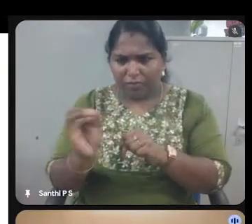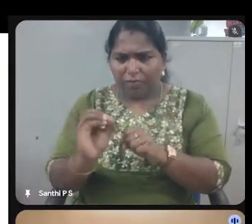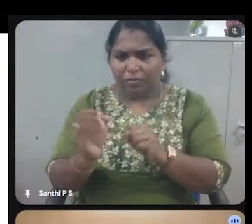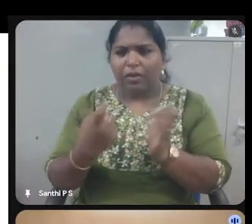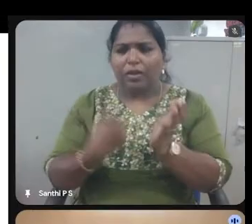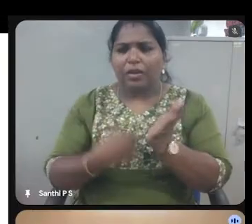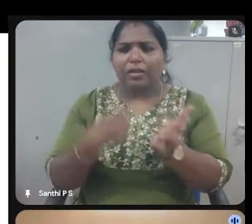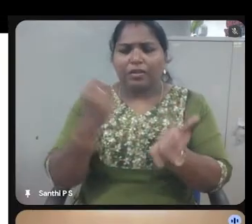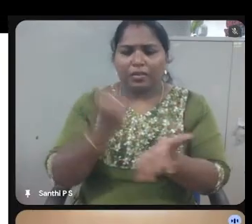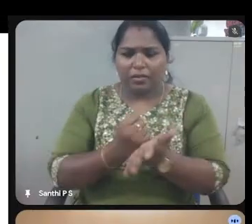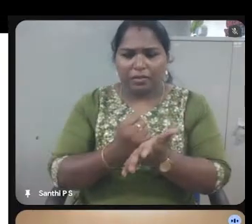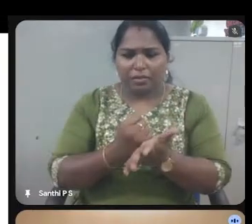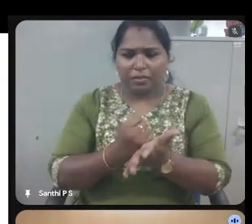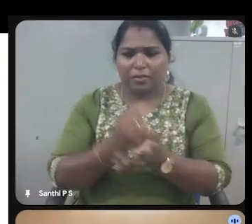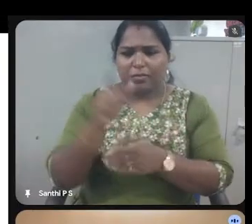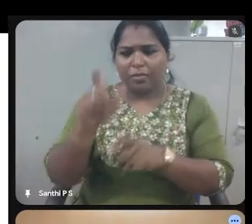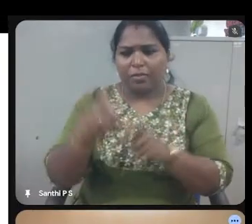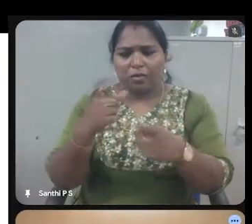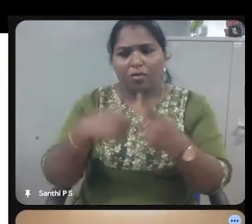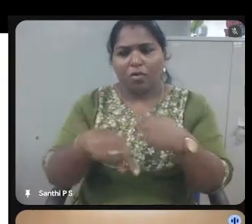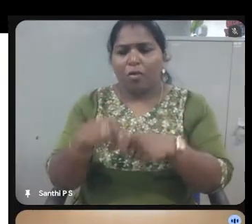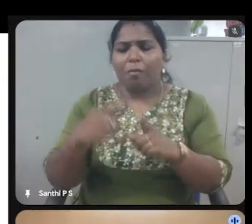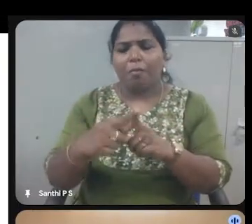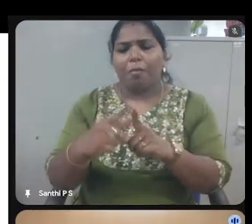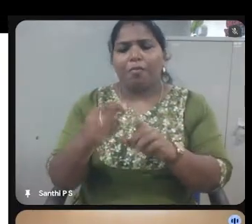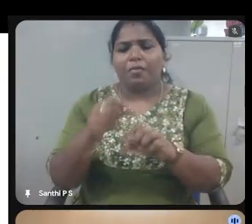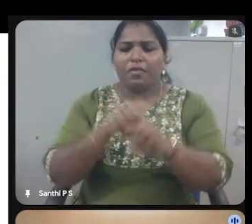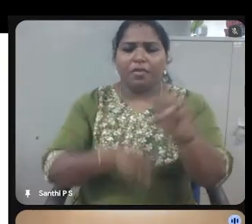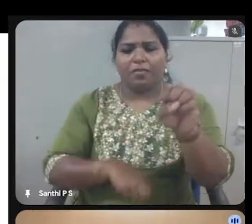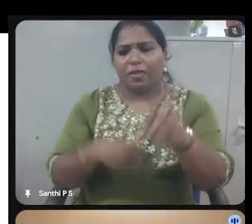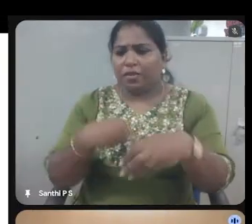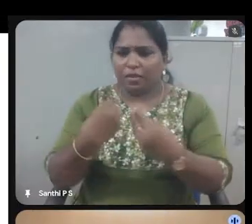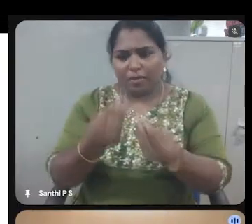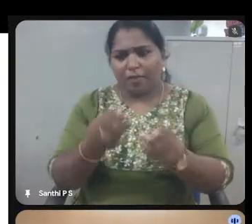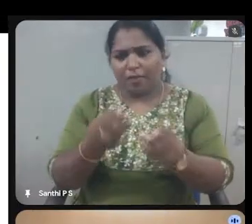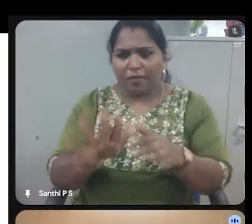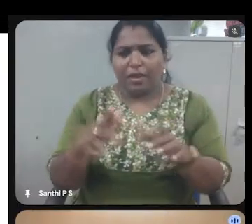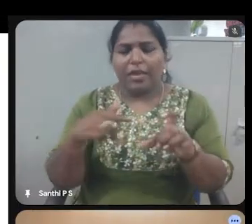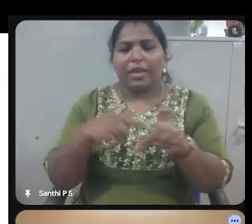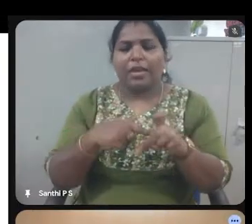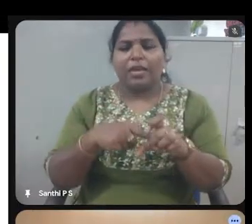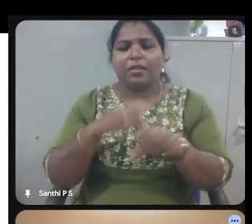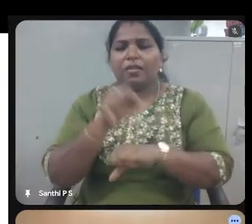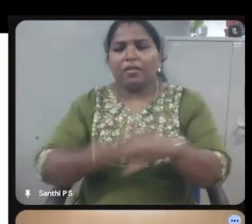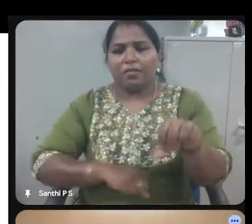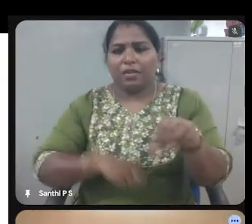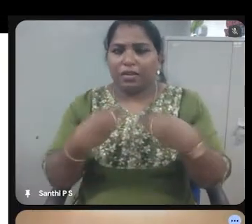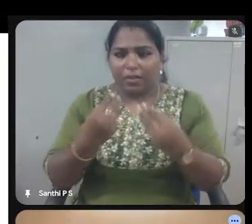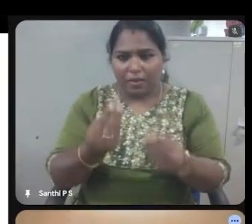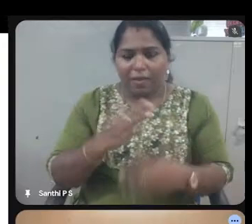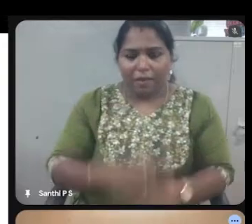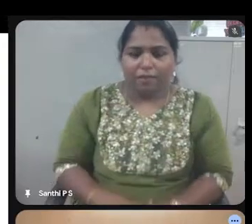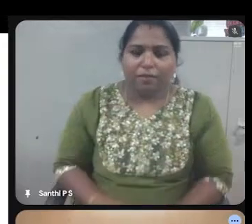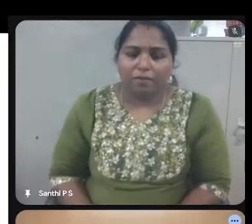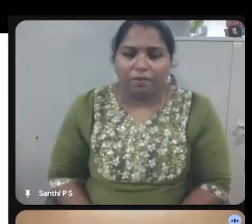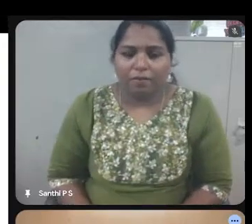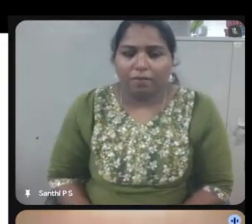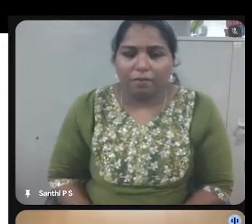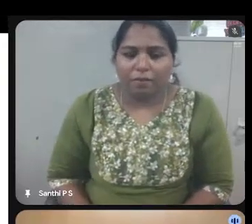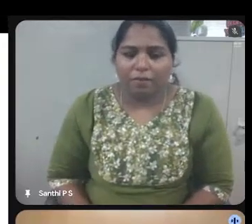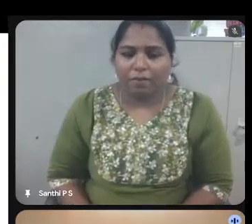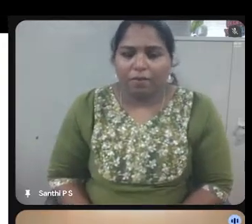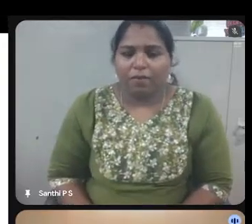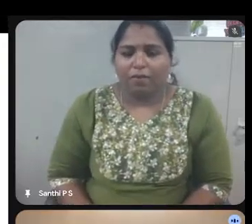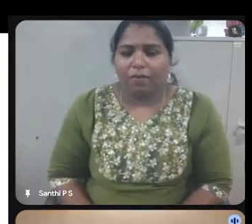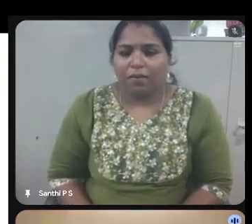രജിസ്റ്റേർഡ് പാർട്ടിസിപ്പൻസിന് സർട്ടിഫിക്കറ്റ് കിട്ടുന്നതാണ്. രജിസ്റ്റർ ചെയ്തിട്ടുണ്ടെങ്കിൽ ഈ സർട്ടിഫിക്കറ്റ് കിട്ടും. മാം സോറി, ഞാൻ